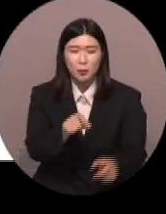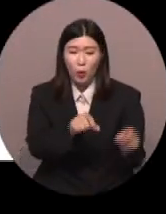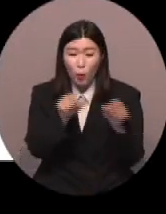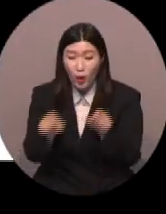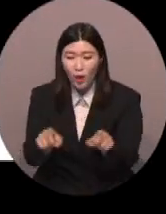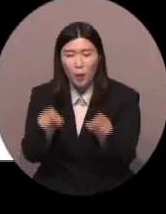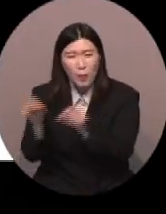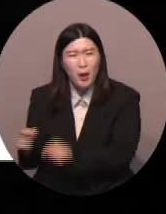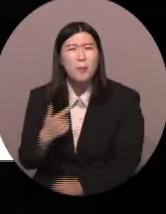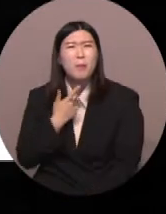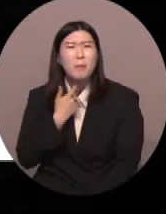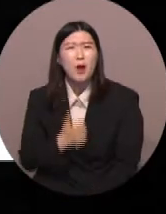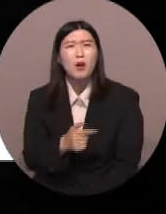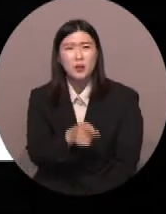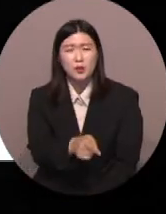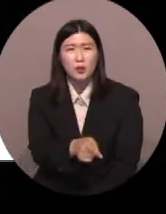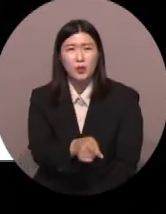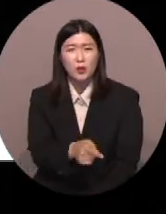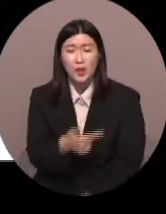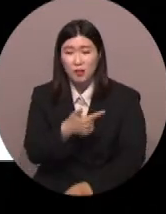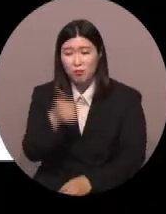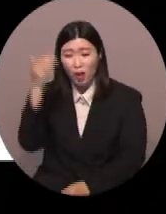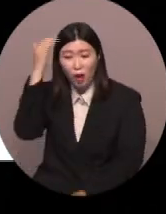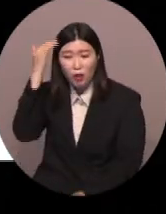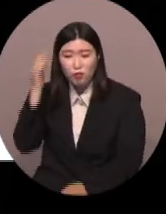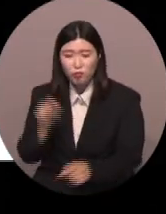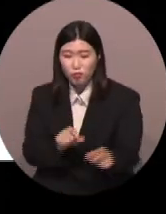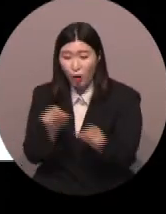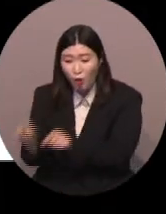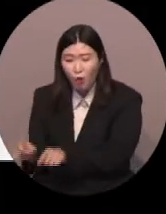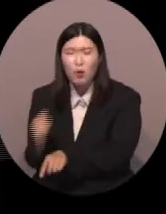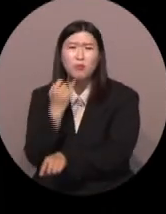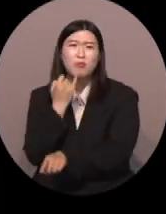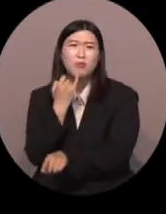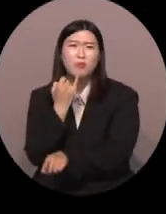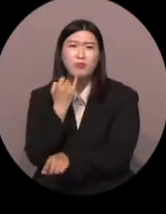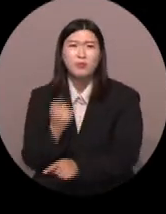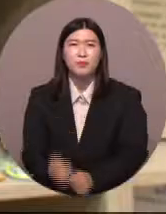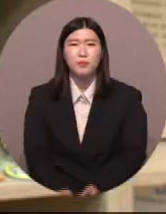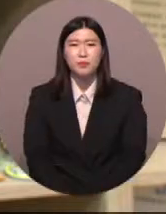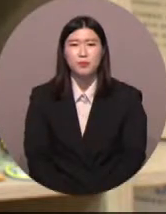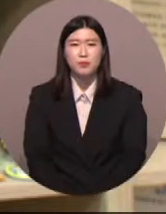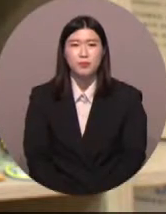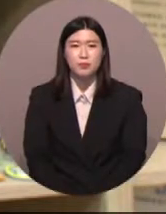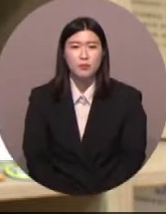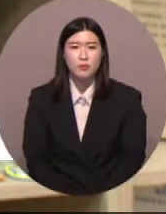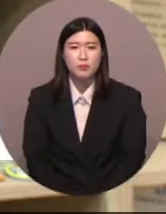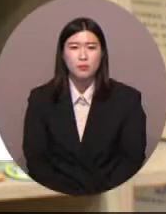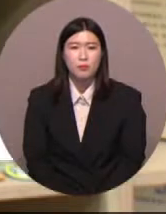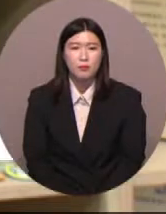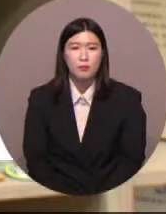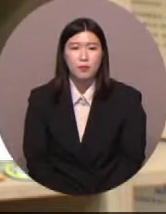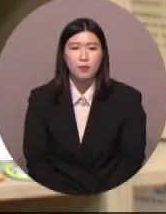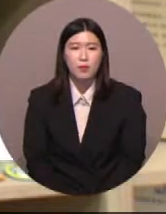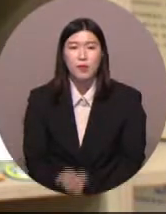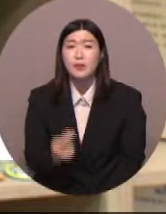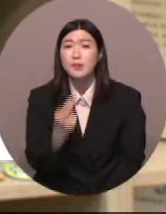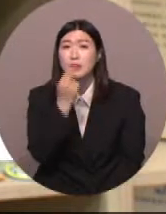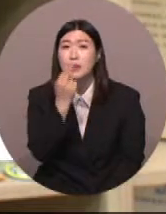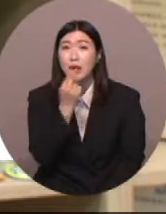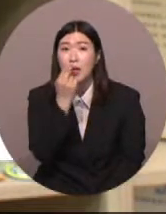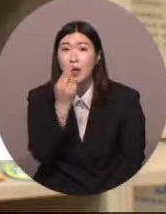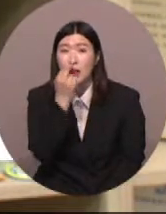확보한 발사체들도 각종 오류로 발사대에서 내려오는 일은 흔합니다. 대량 생산에 가까운